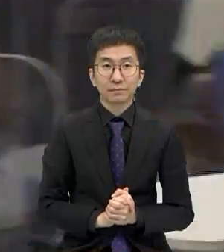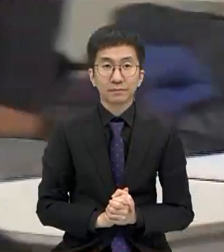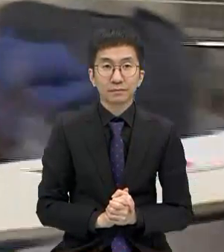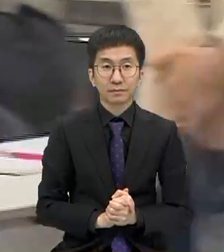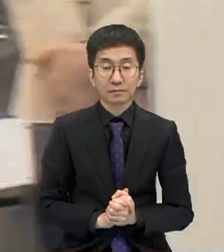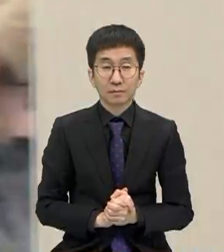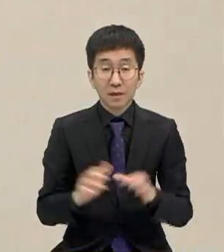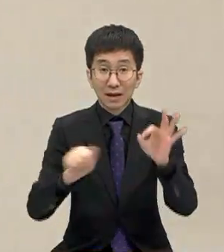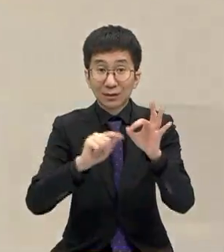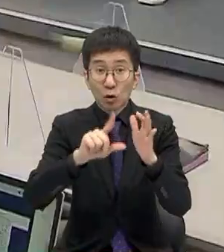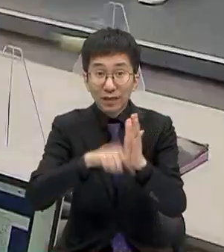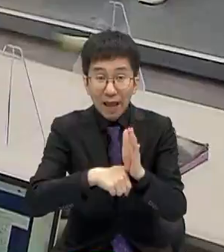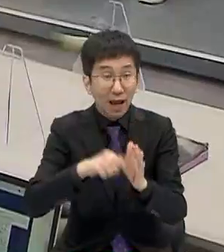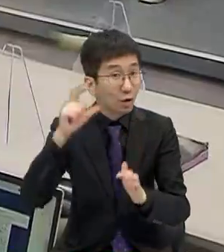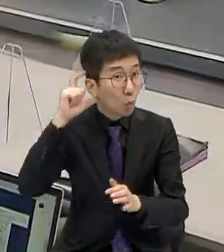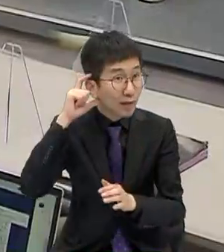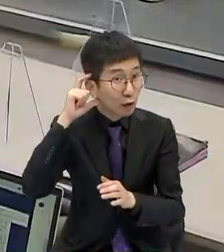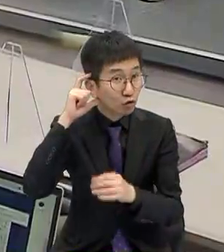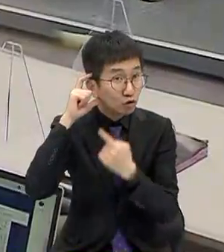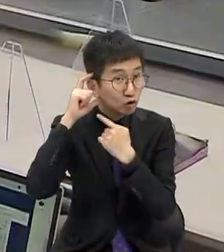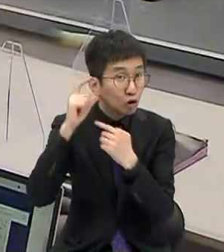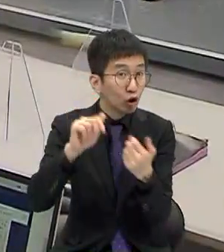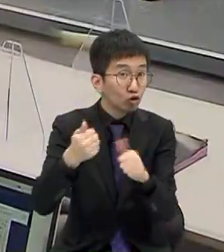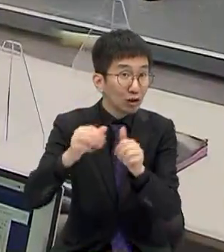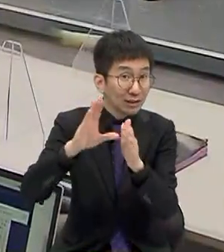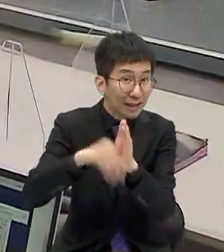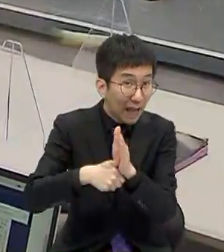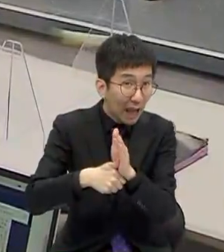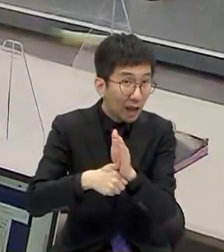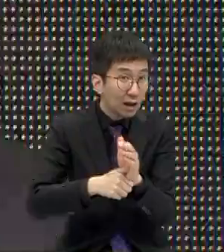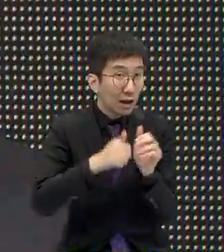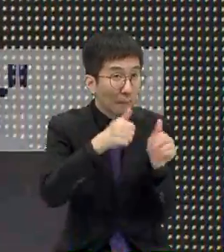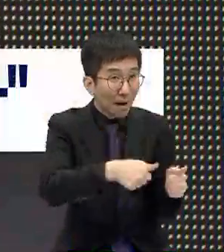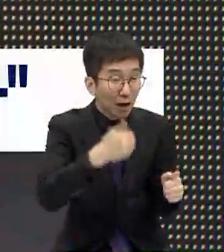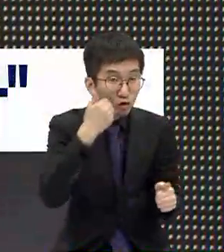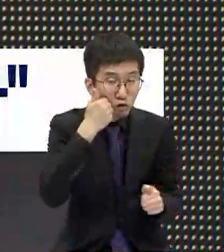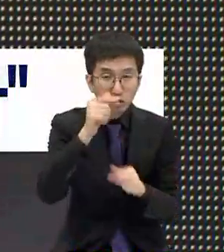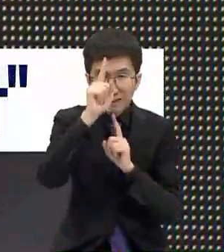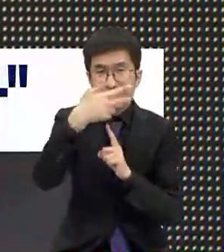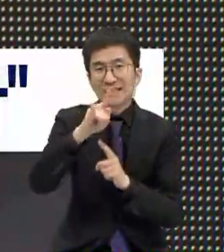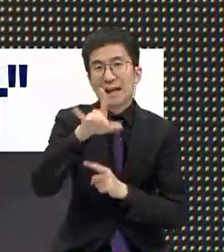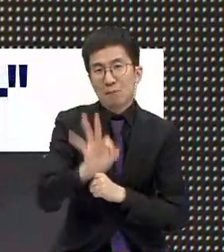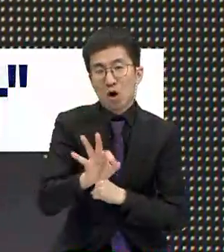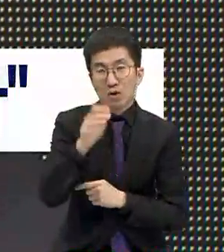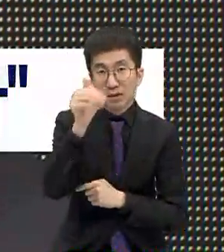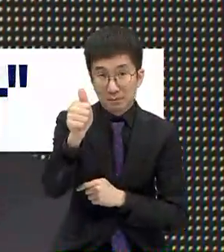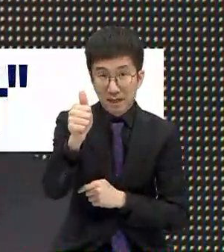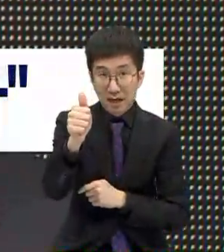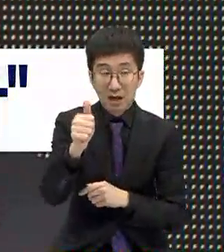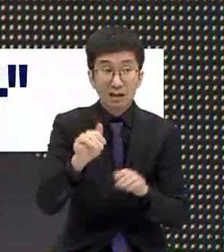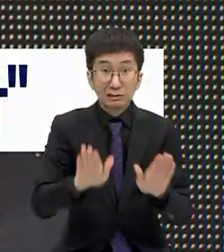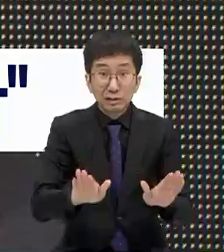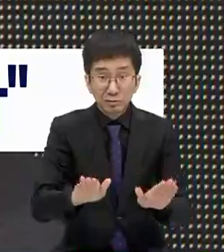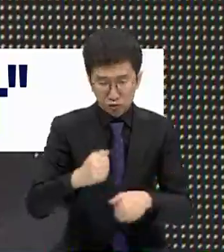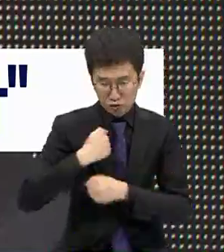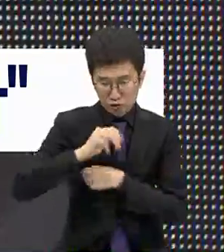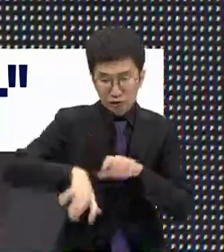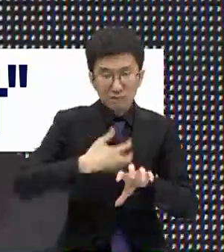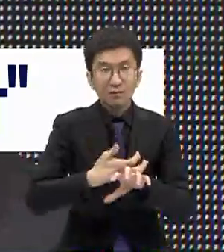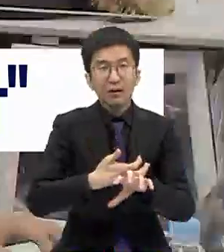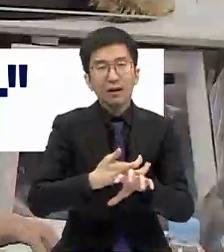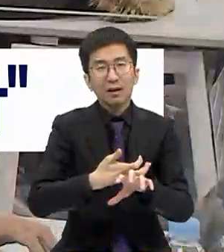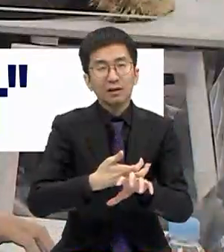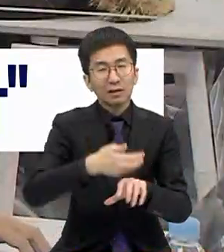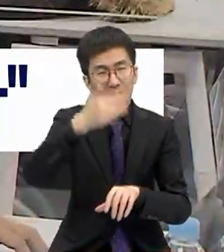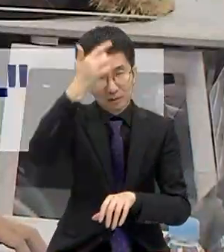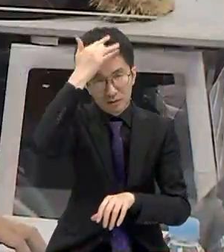지난달 노태우 씨 빈소를 찾아 조문했던 이재명 민주당 후보. 전두환 씨는 명백한 내란 학살 사건의 주범이라며 조문을